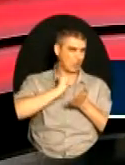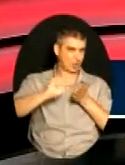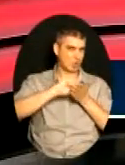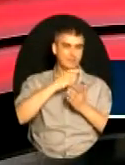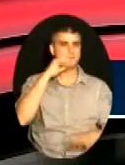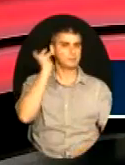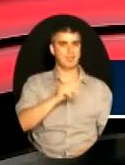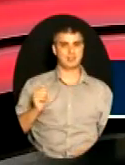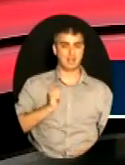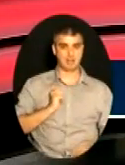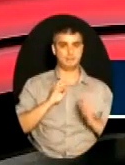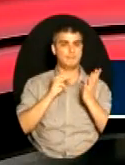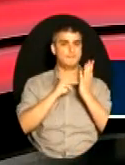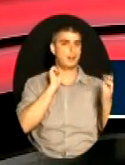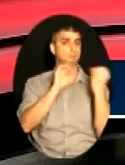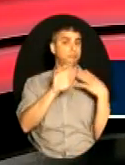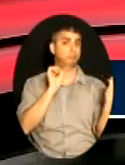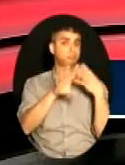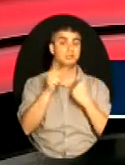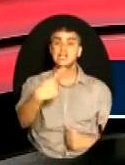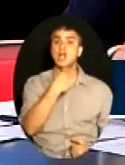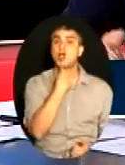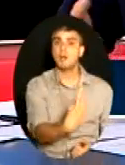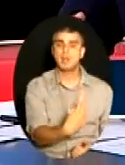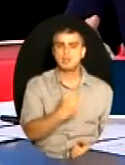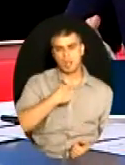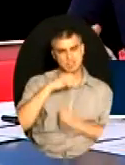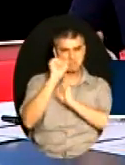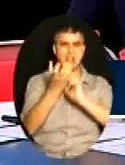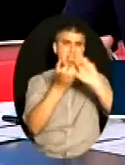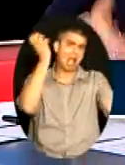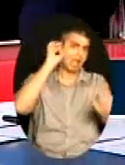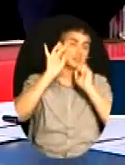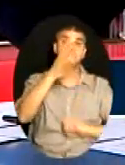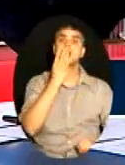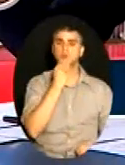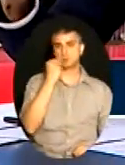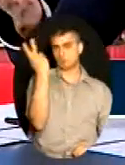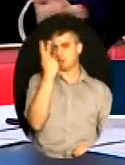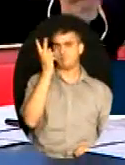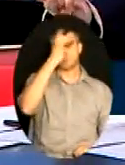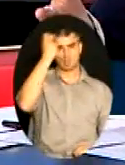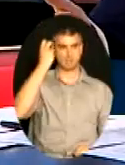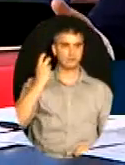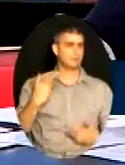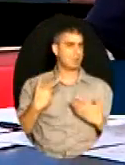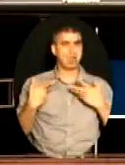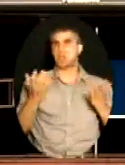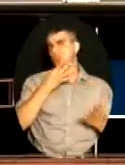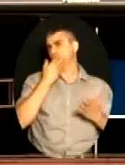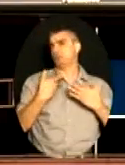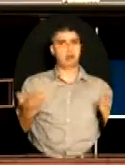של מיילים עם החברים של ביצהר, כשהיא אומרת, אני בעד זריקת אבנים על יהודים, כמובן שעל ערבים אין